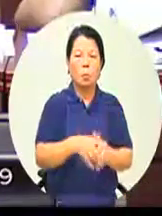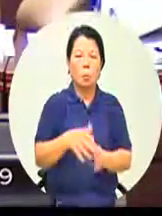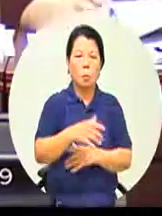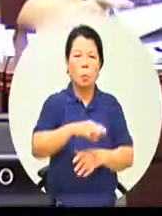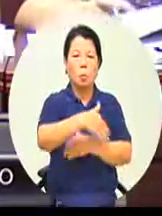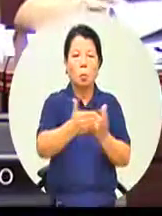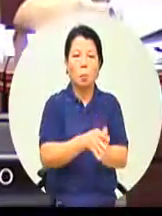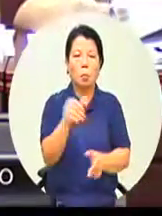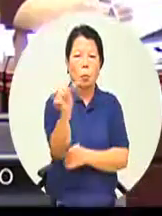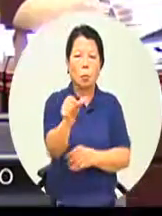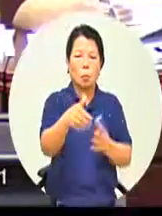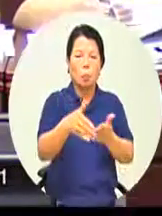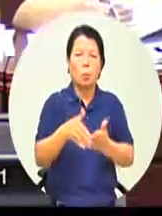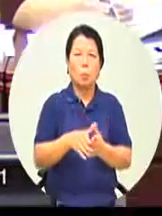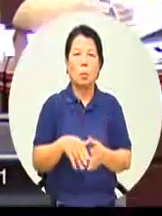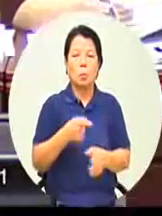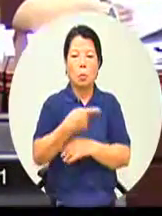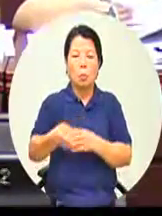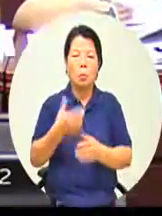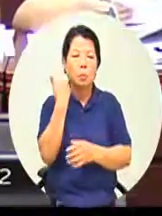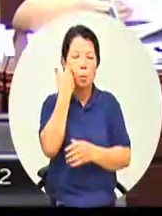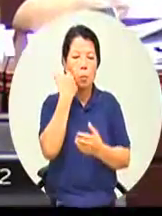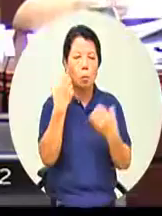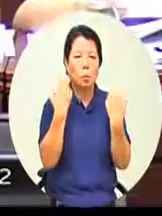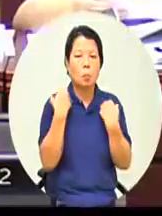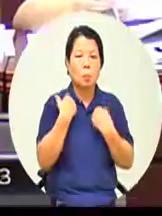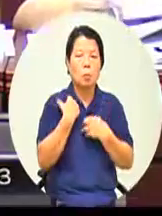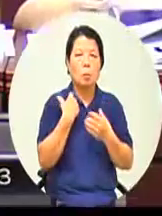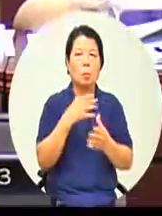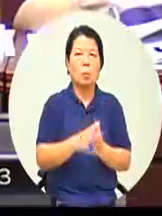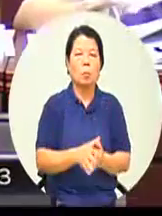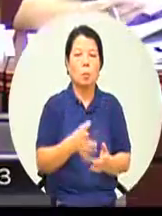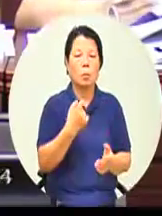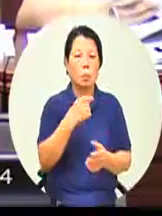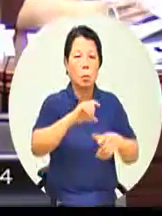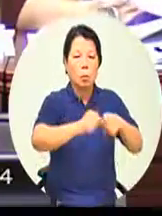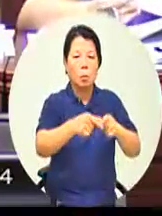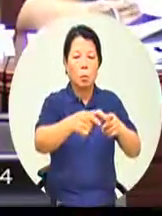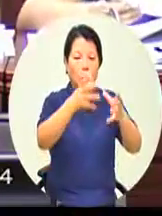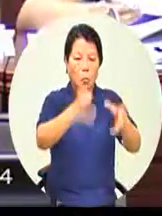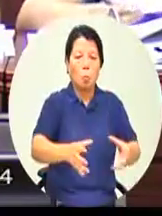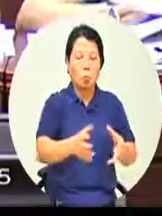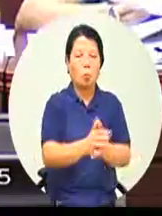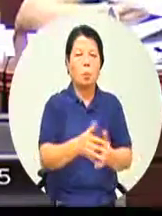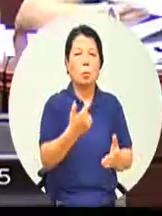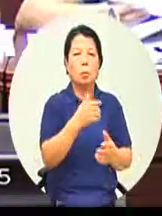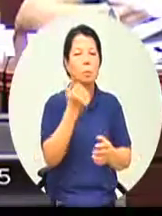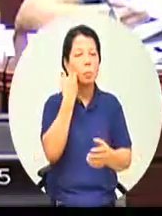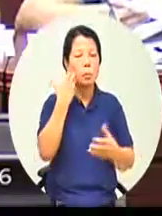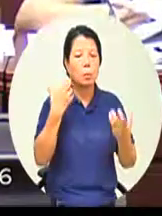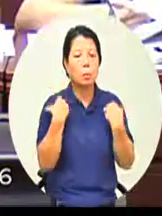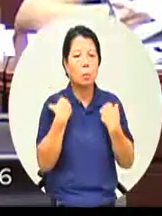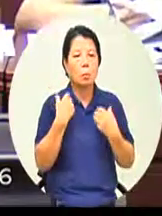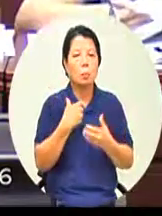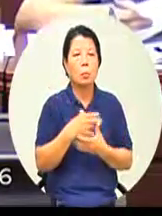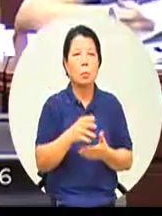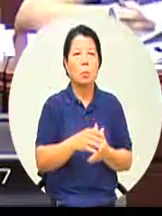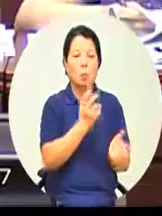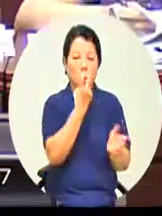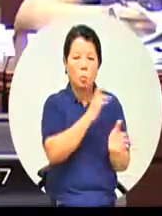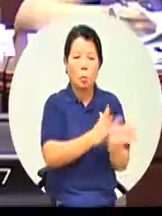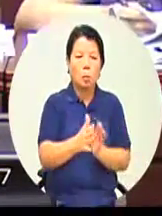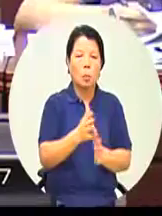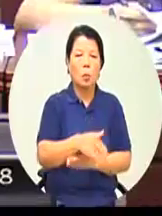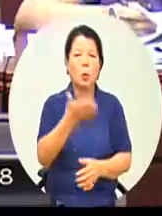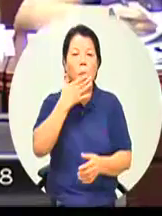5间教室哦。那另外一个就是谁来经营哦？这个公私合力谁来经营？那目前有6所，譬如说彭婉如基金